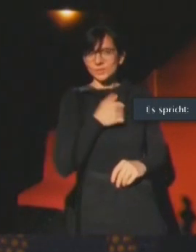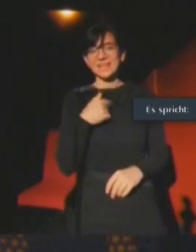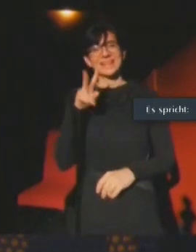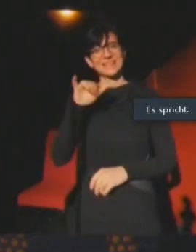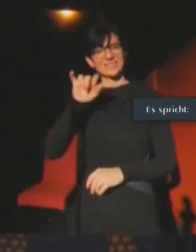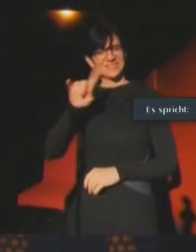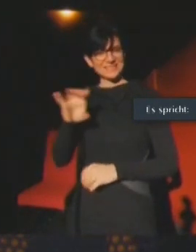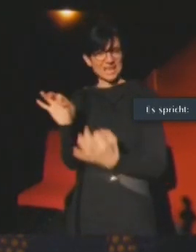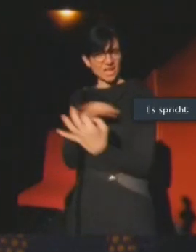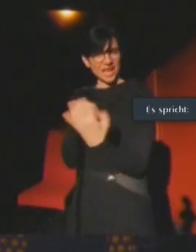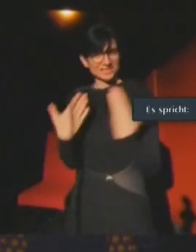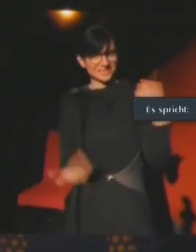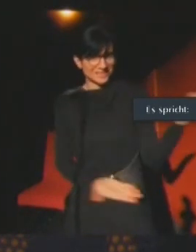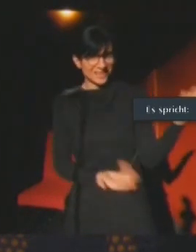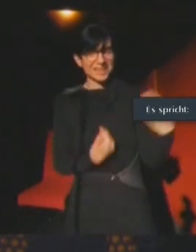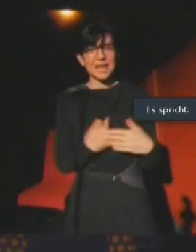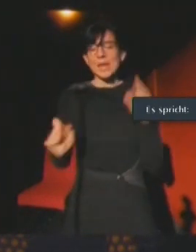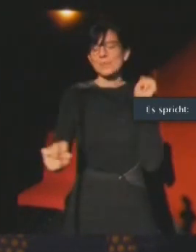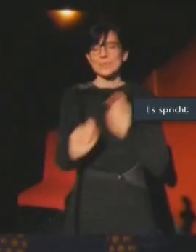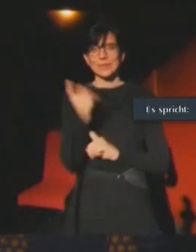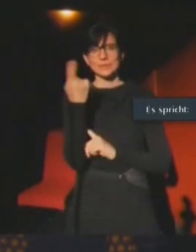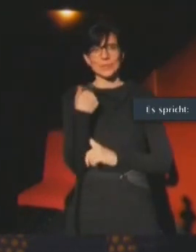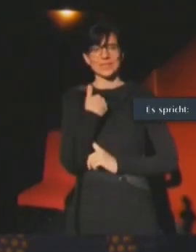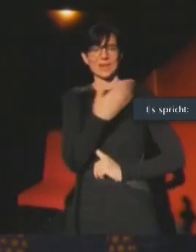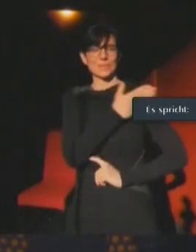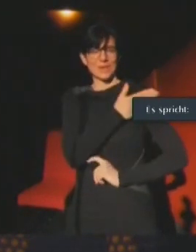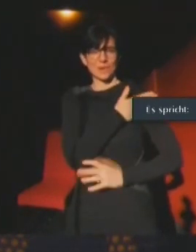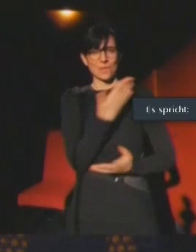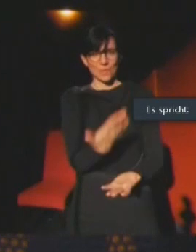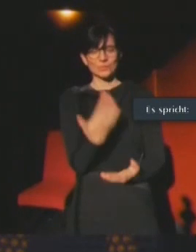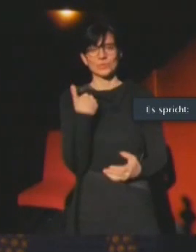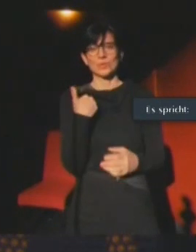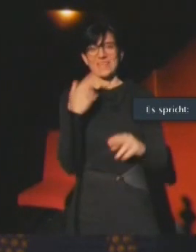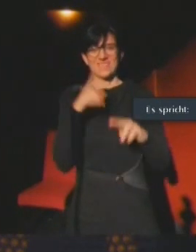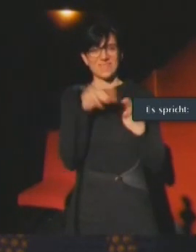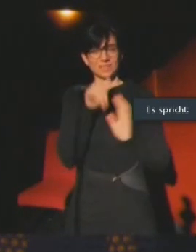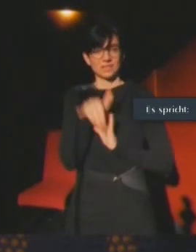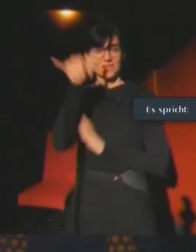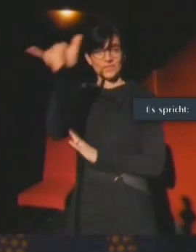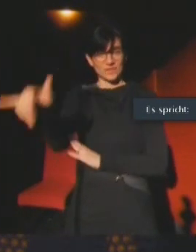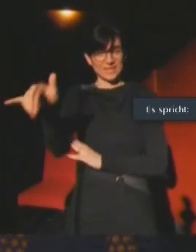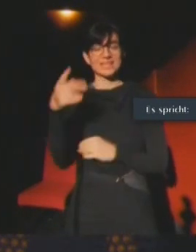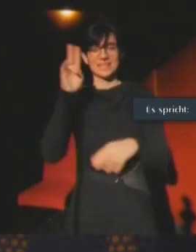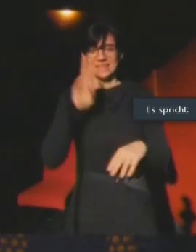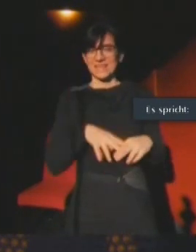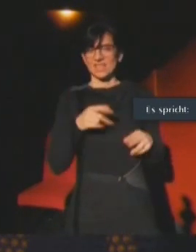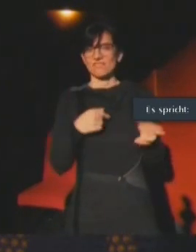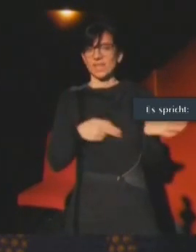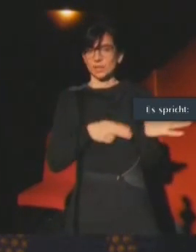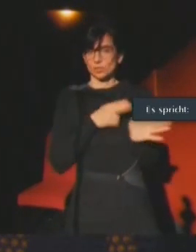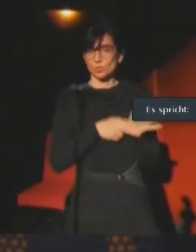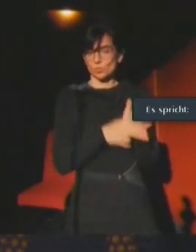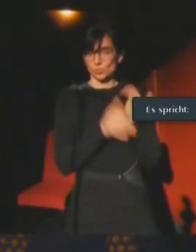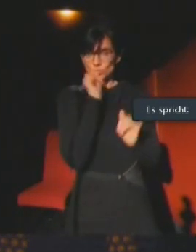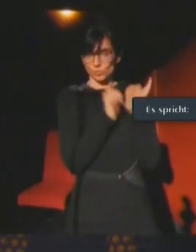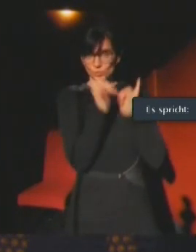Vizekanzler. Es gibt einen besonderen Belohnungsfaktor, wer nicht das Flugzeug verwendet, sondern mit dem Zug